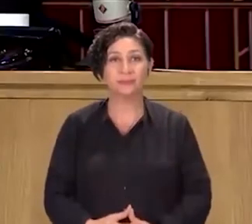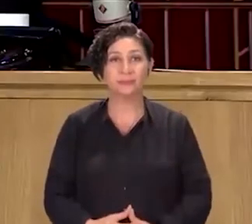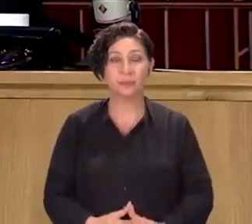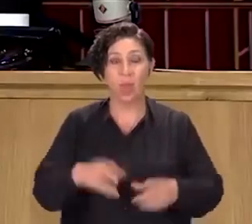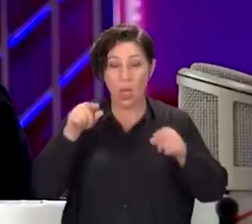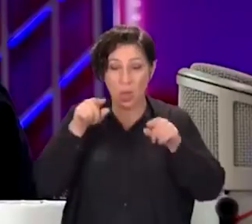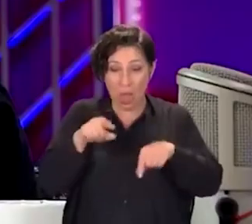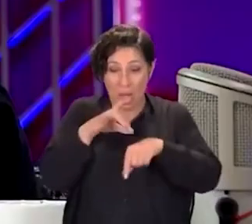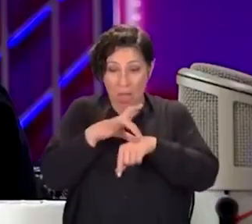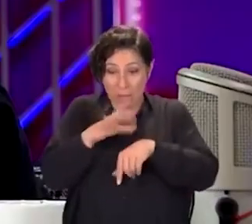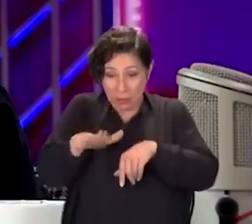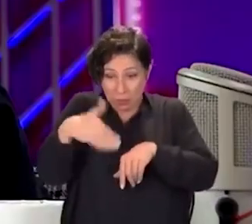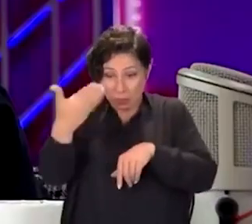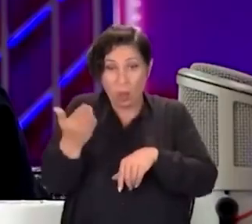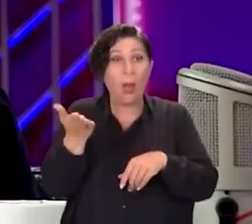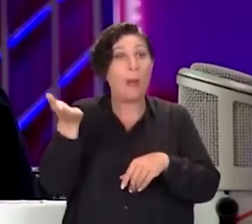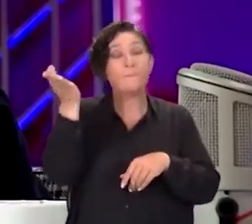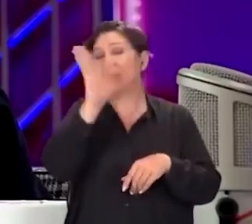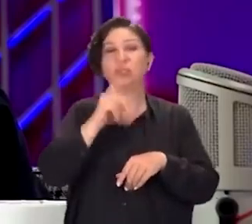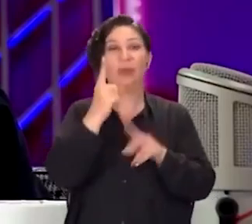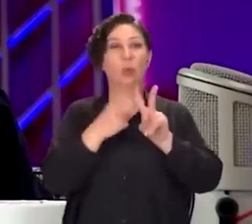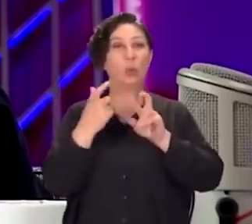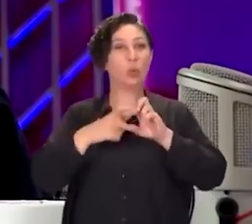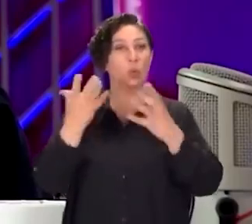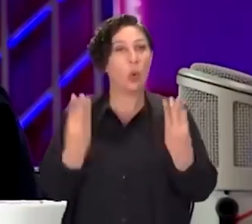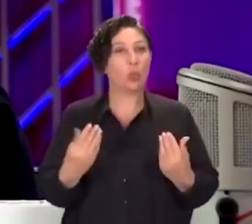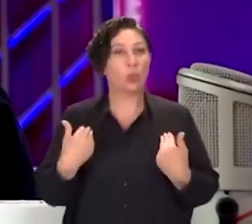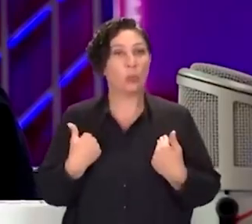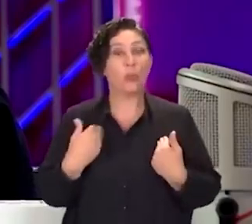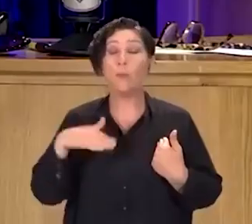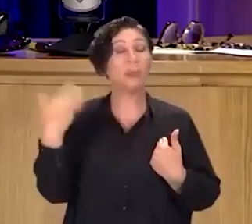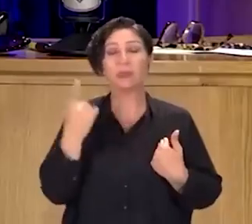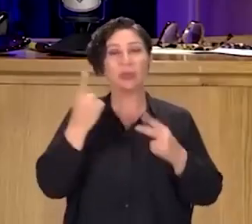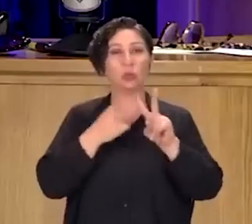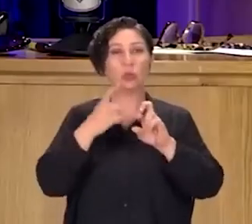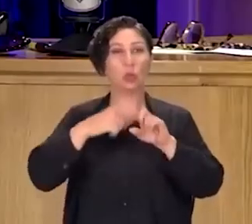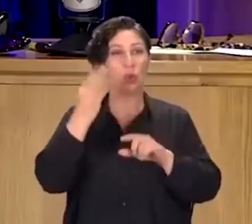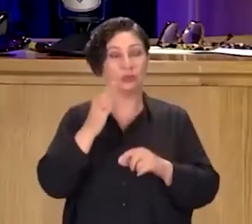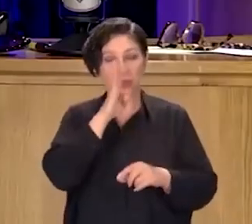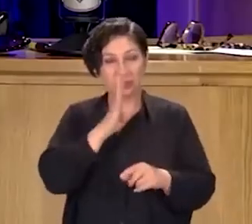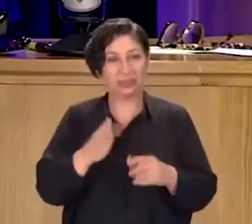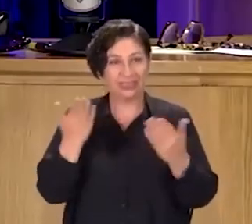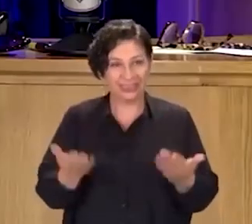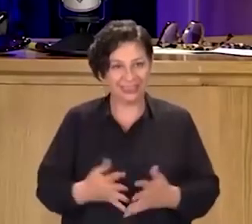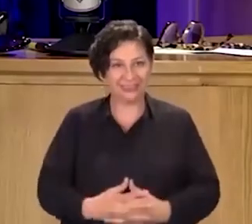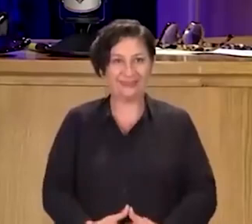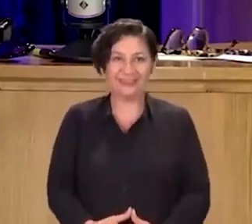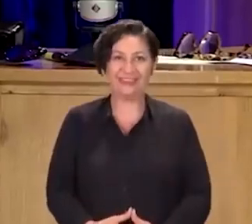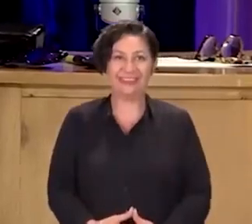Bu hastalıktan sonra başka bir nur oldum. Evet. Başka bir nur oldum. Ciddileştin.